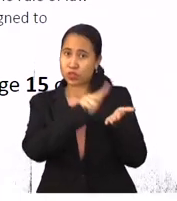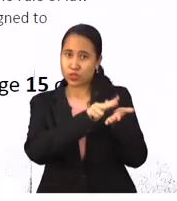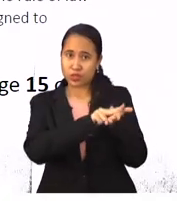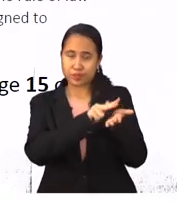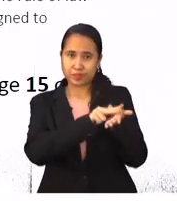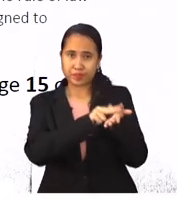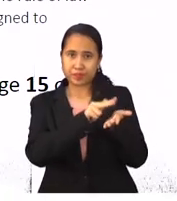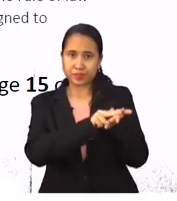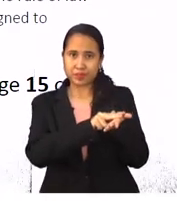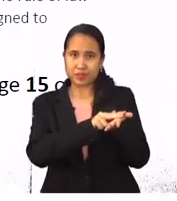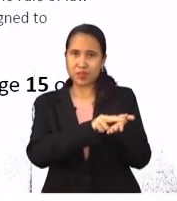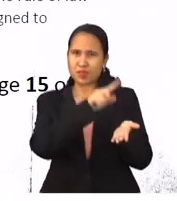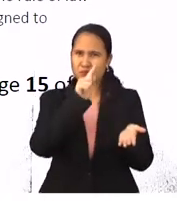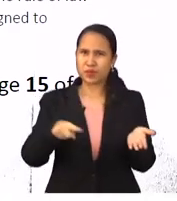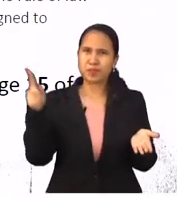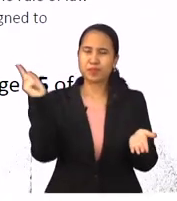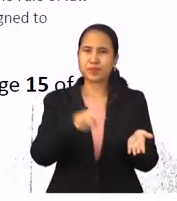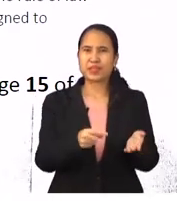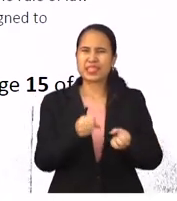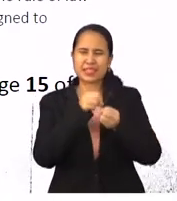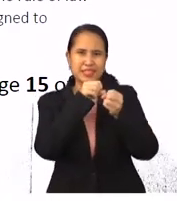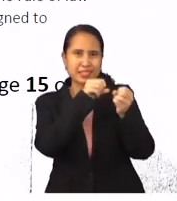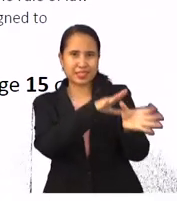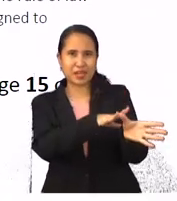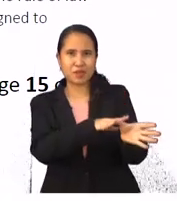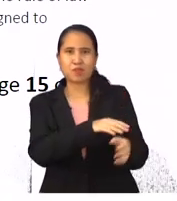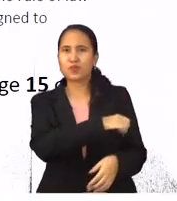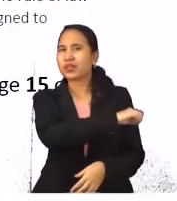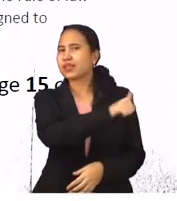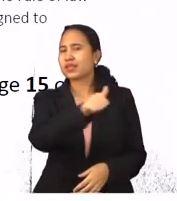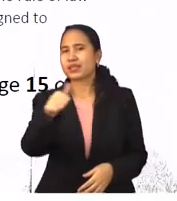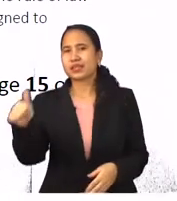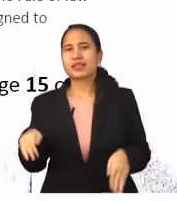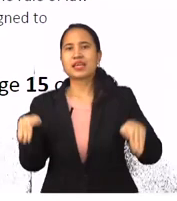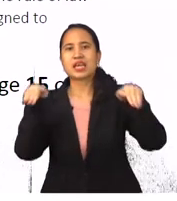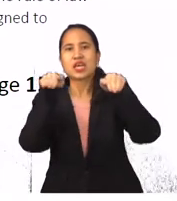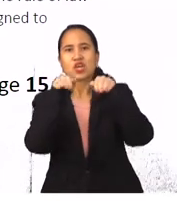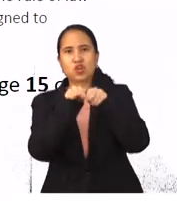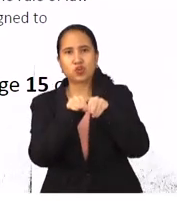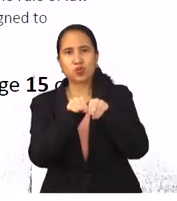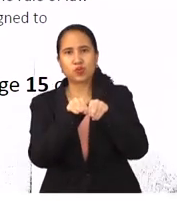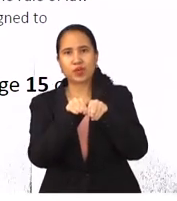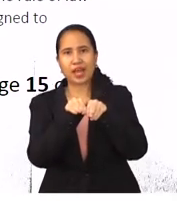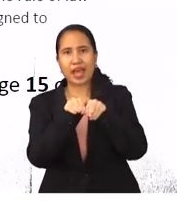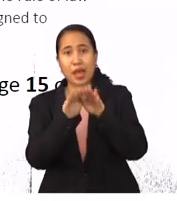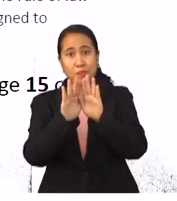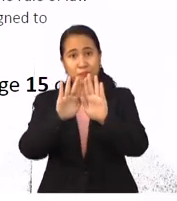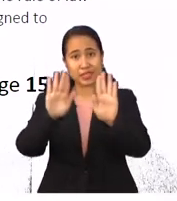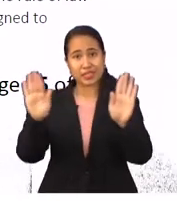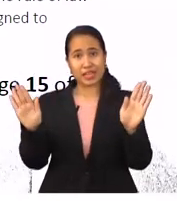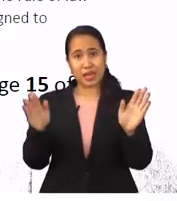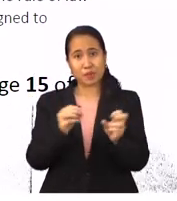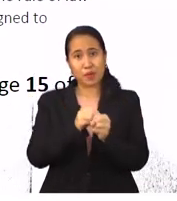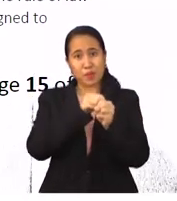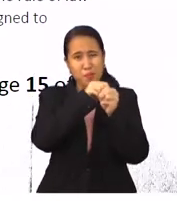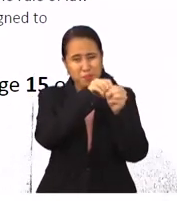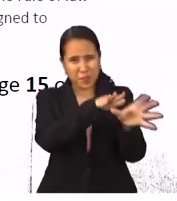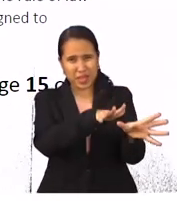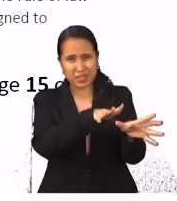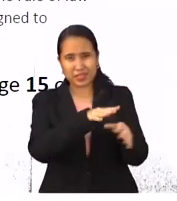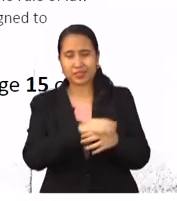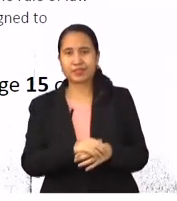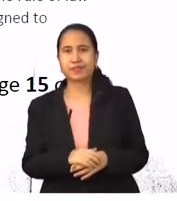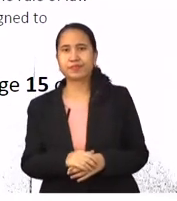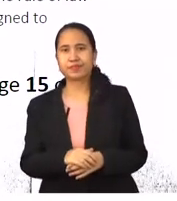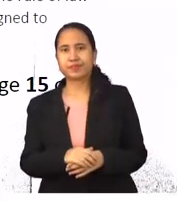prohibit any discrimination and guarantee to all persons equal and effective protection against discrimination on any